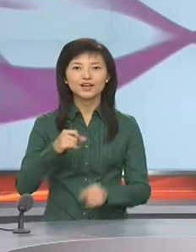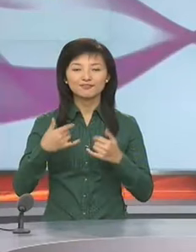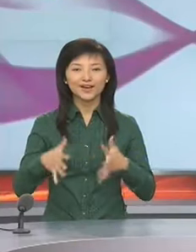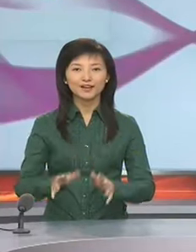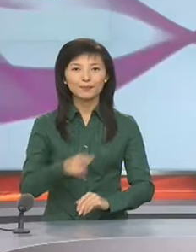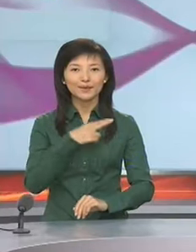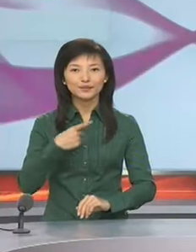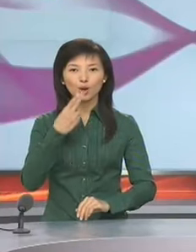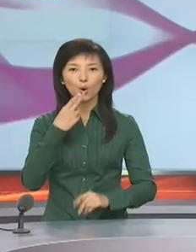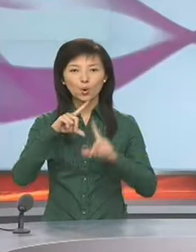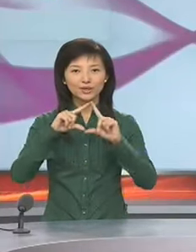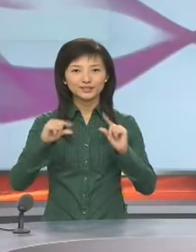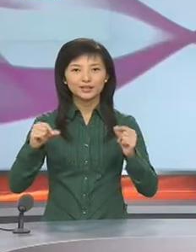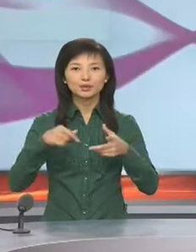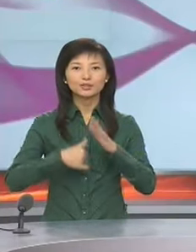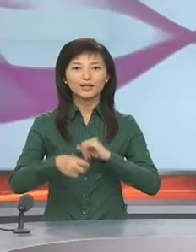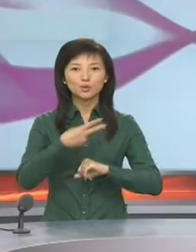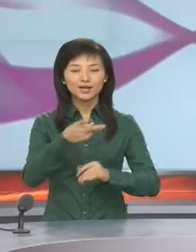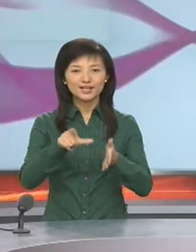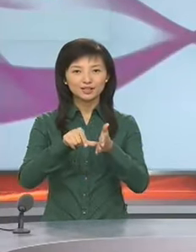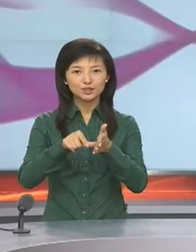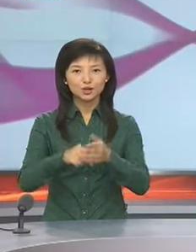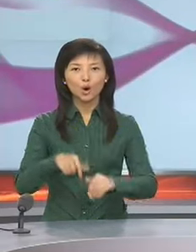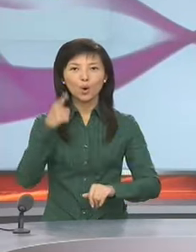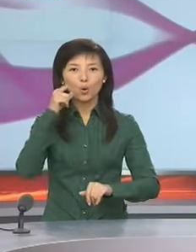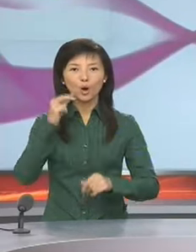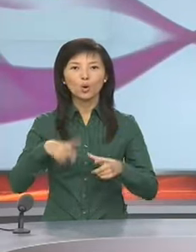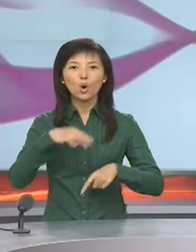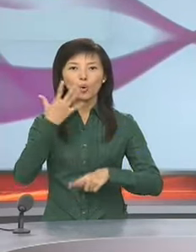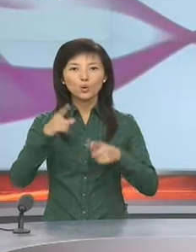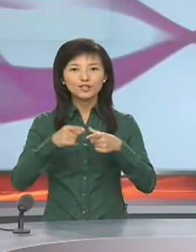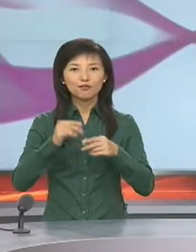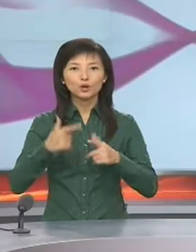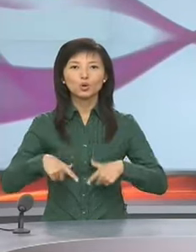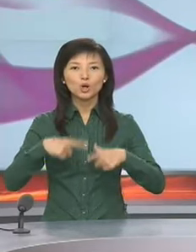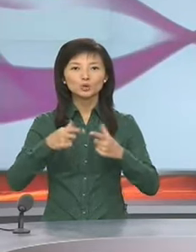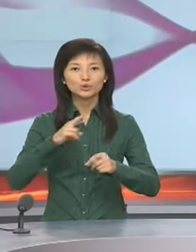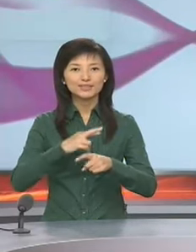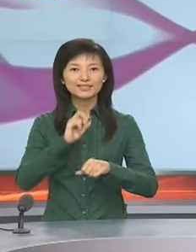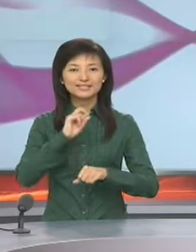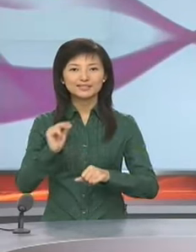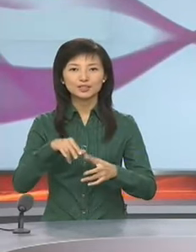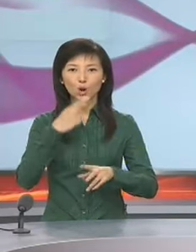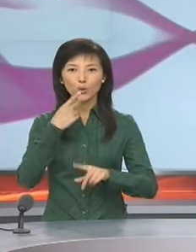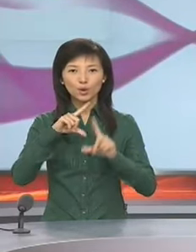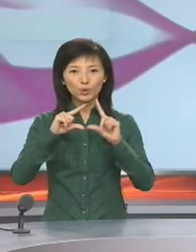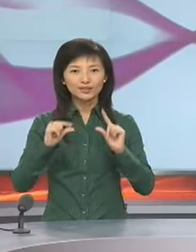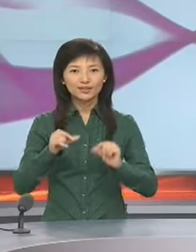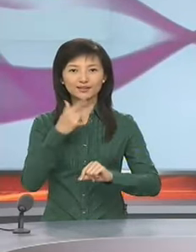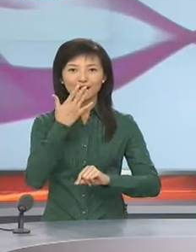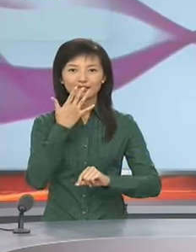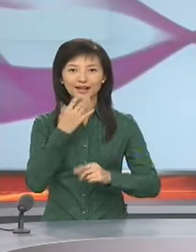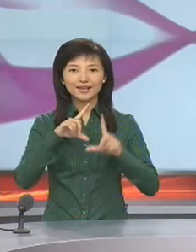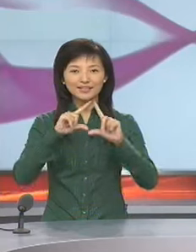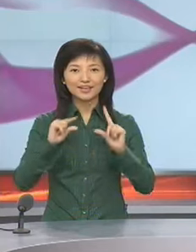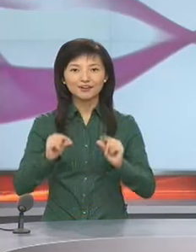霜降过后，北京的红叶进入了最佳观赏期，黄栌、五角枫、栾树、银杏，妖娆的红叶和